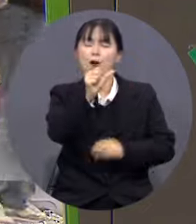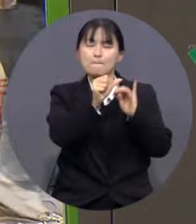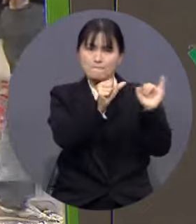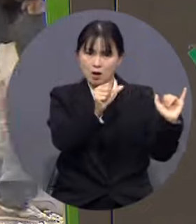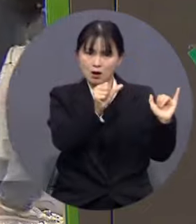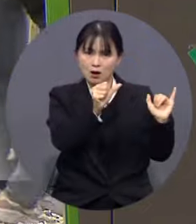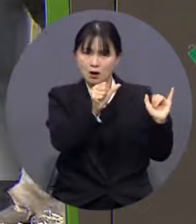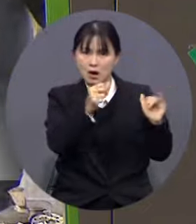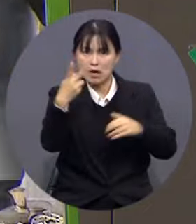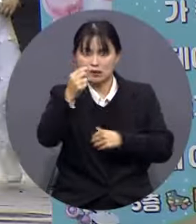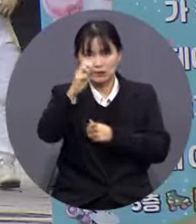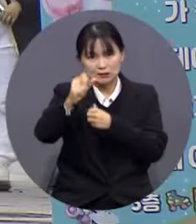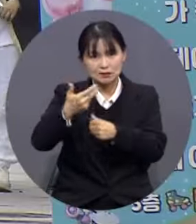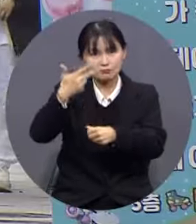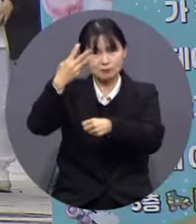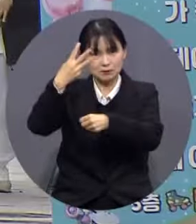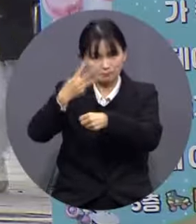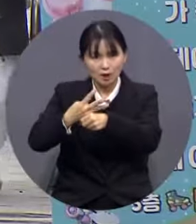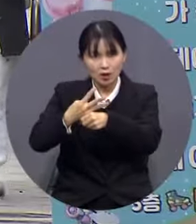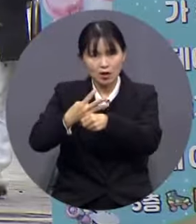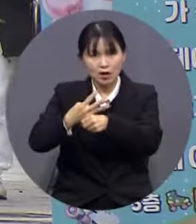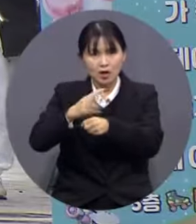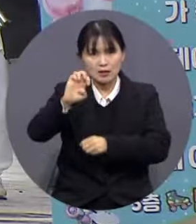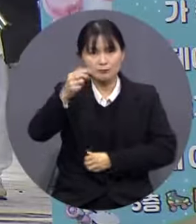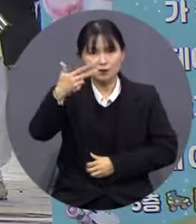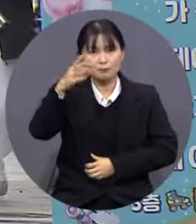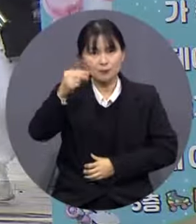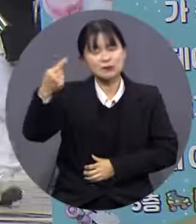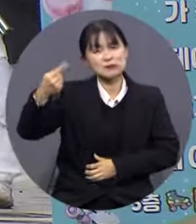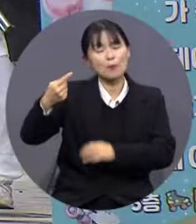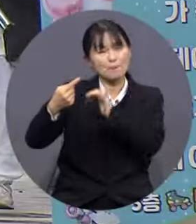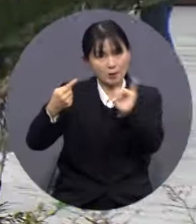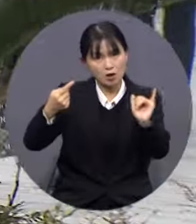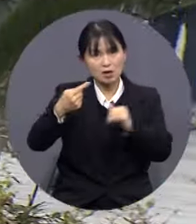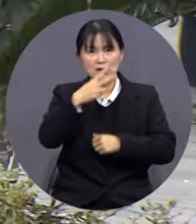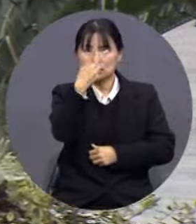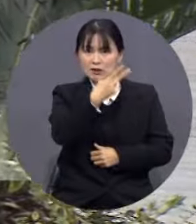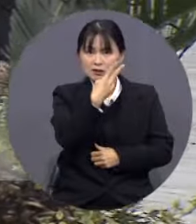명에서 2073년 47만 1천 명,